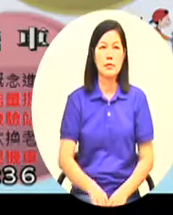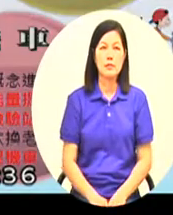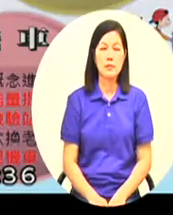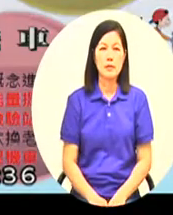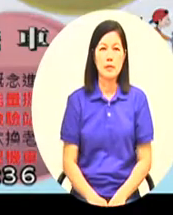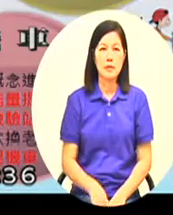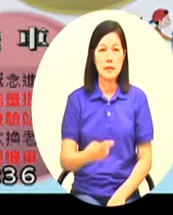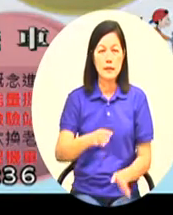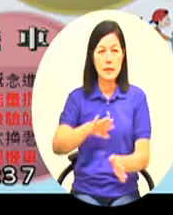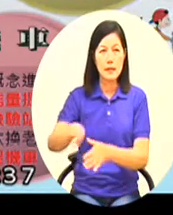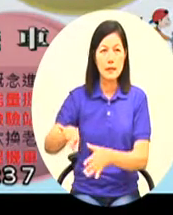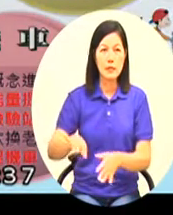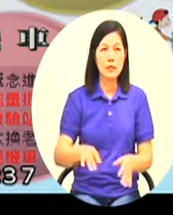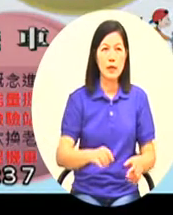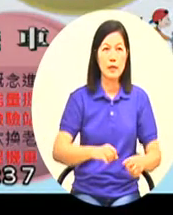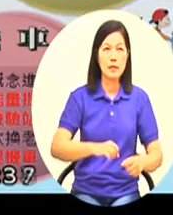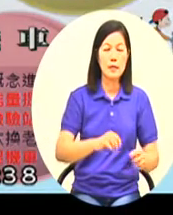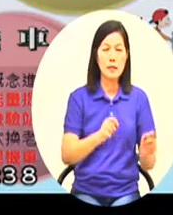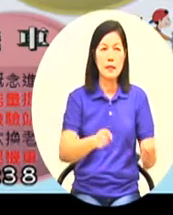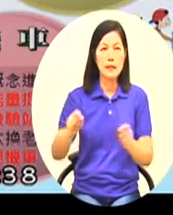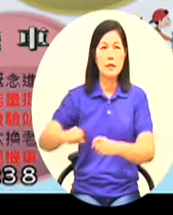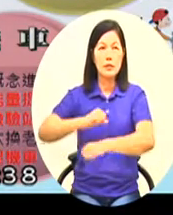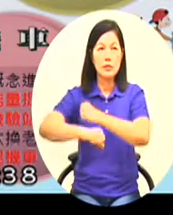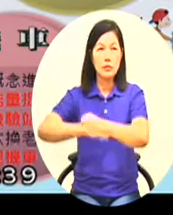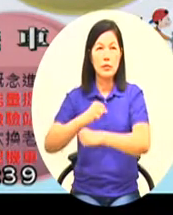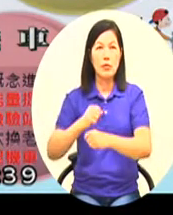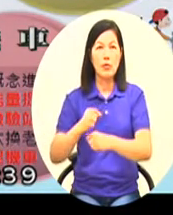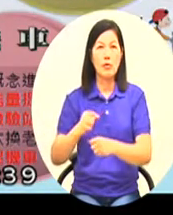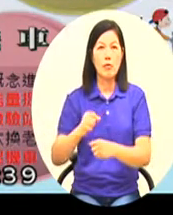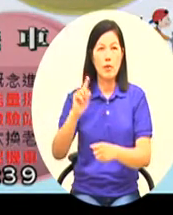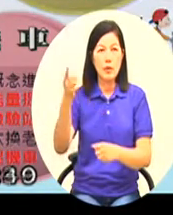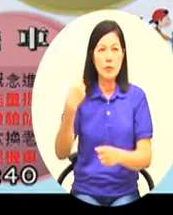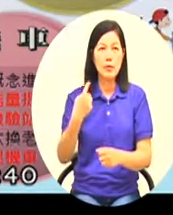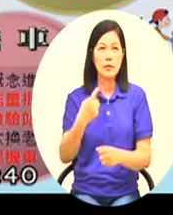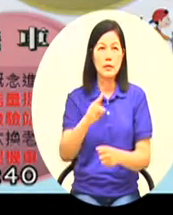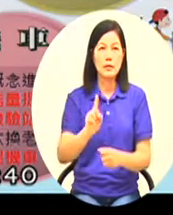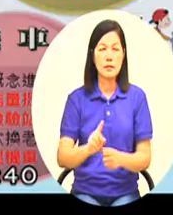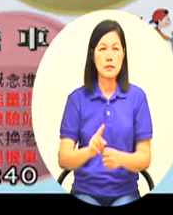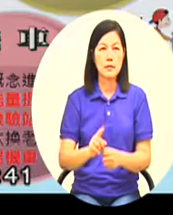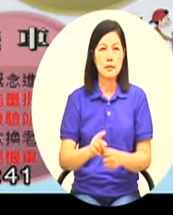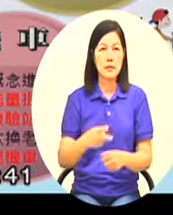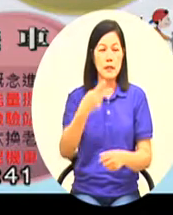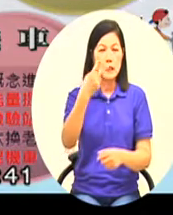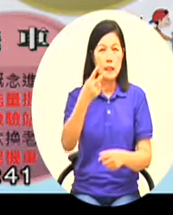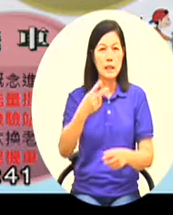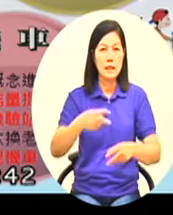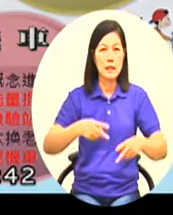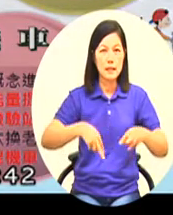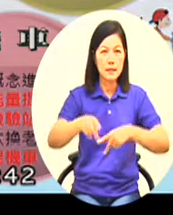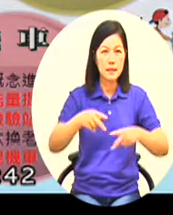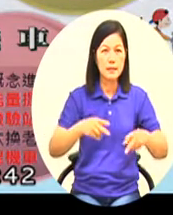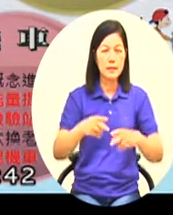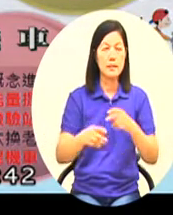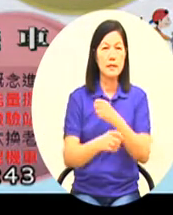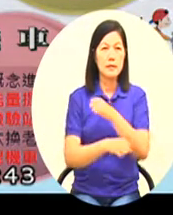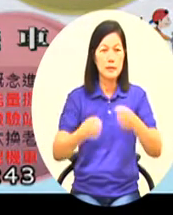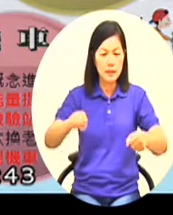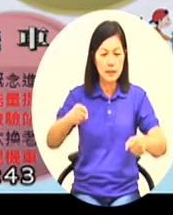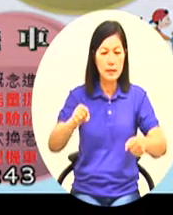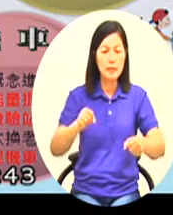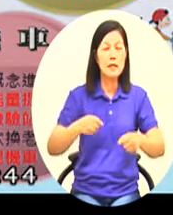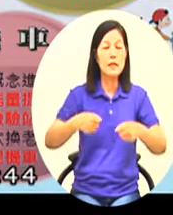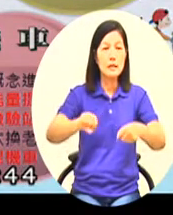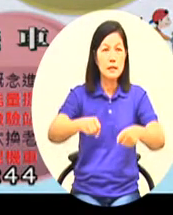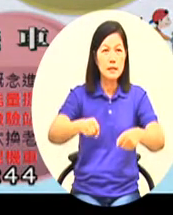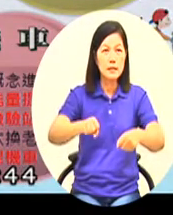那另外在移动源的部分，包含现在推动的重点在于这些二行程机车的一个汰换，统计到九月底为止，我